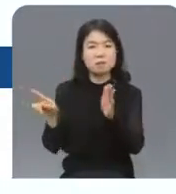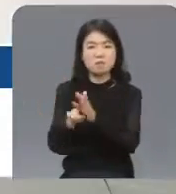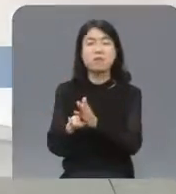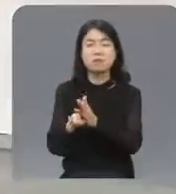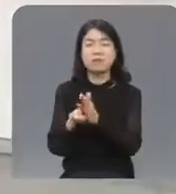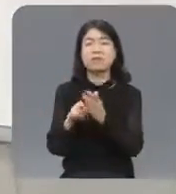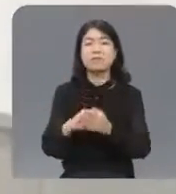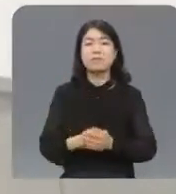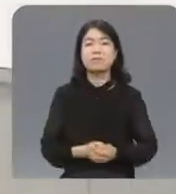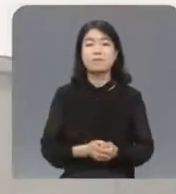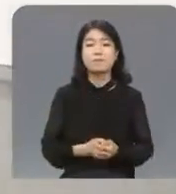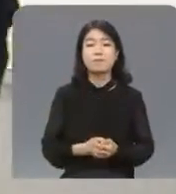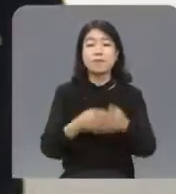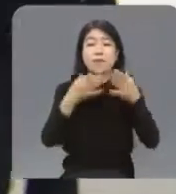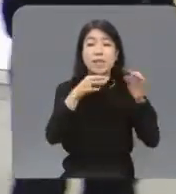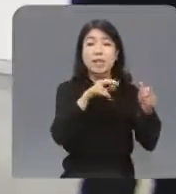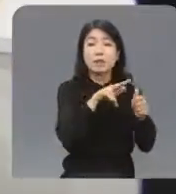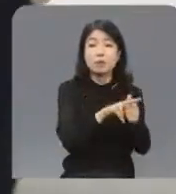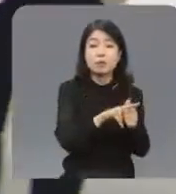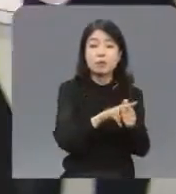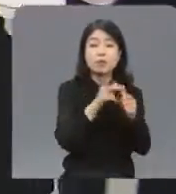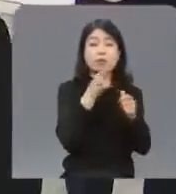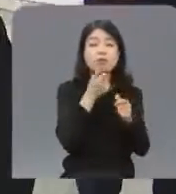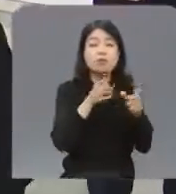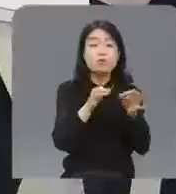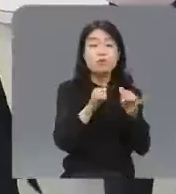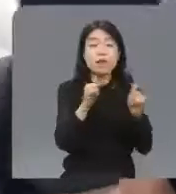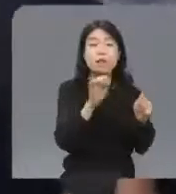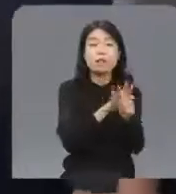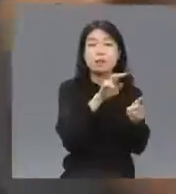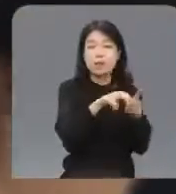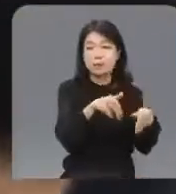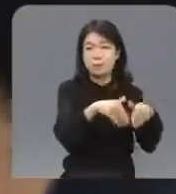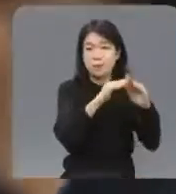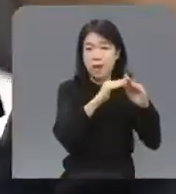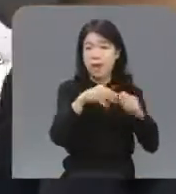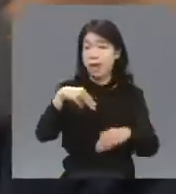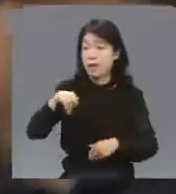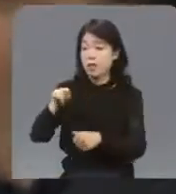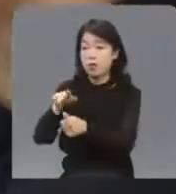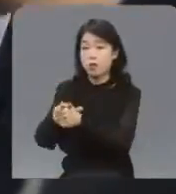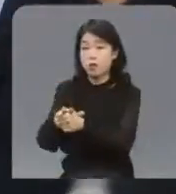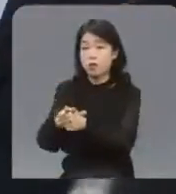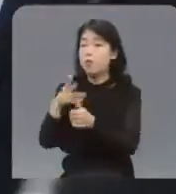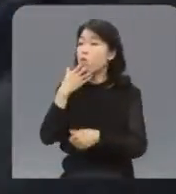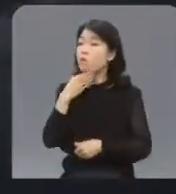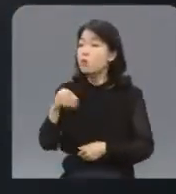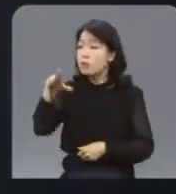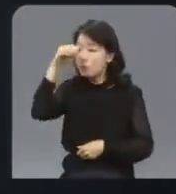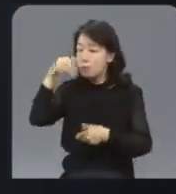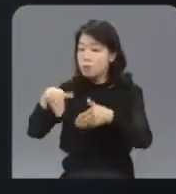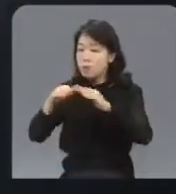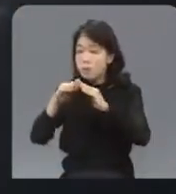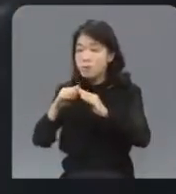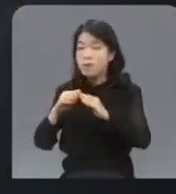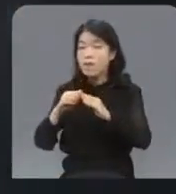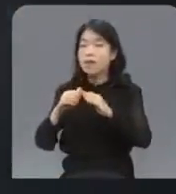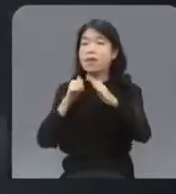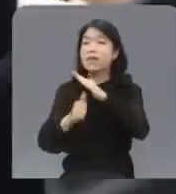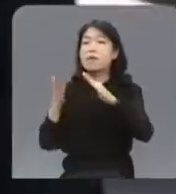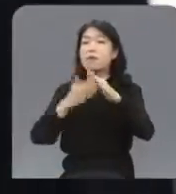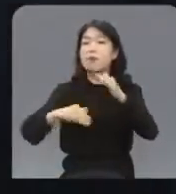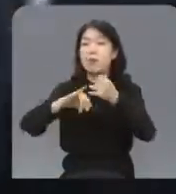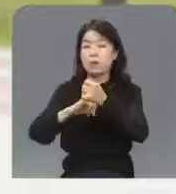있습니다. 김희강 후보는 소상공인 지원센터 건립을, 서대석 후보는 복지 모델 구축을 대표